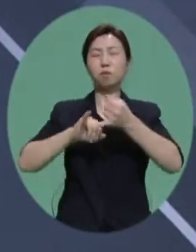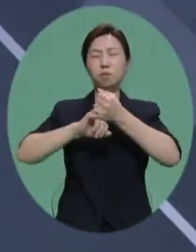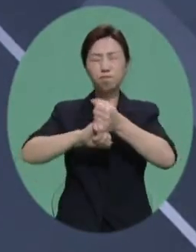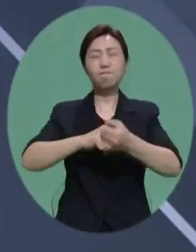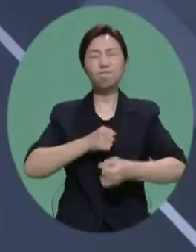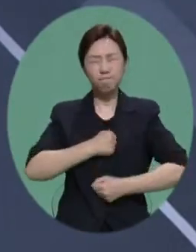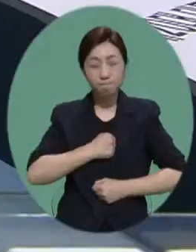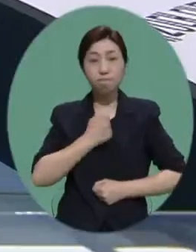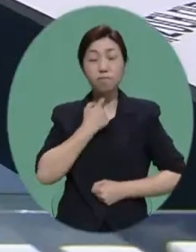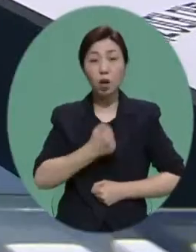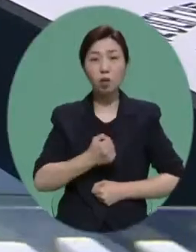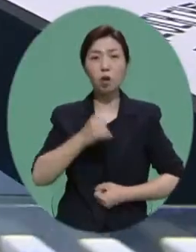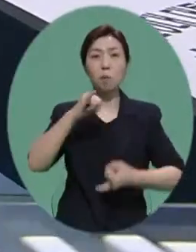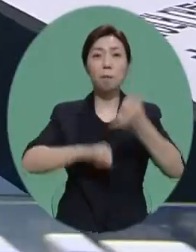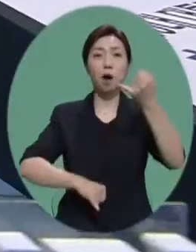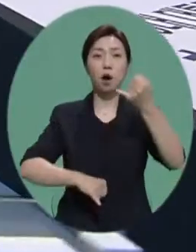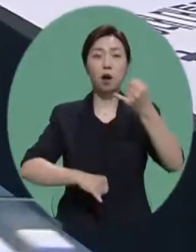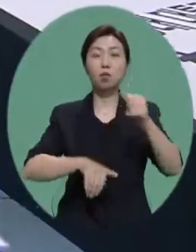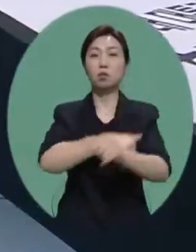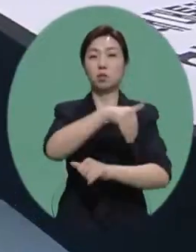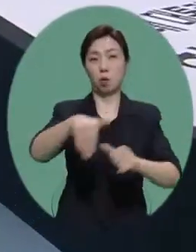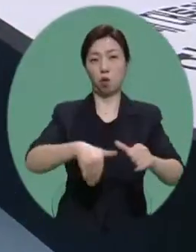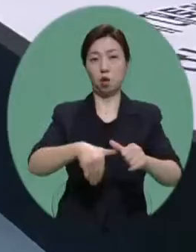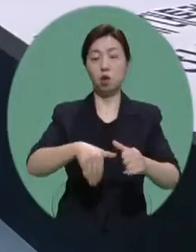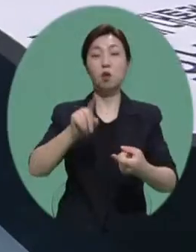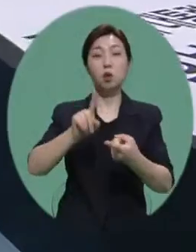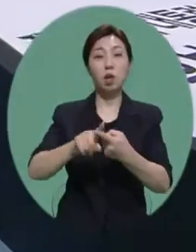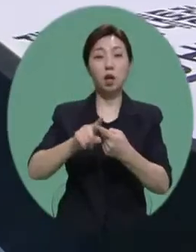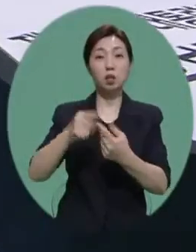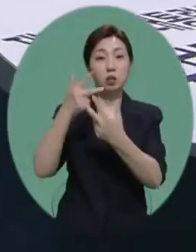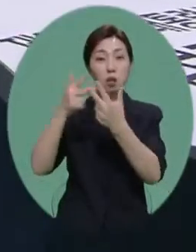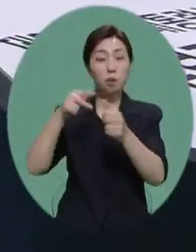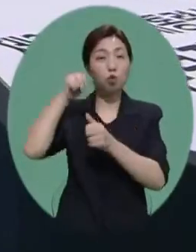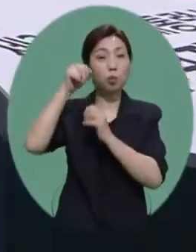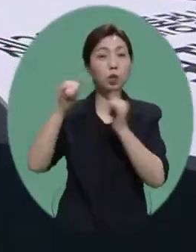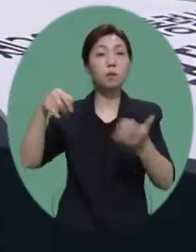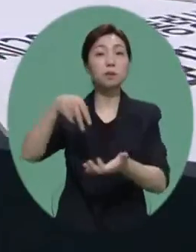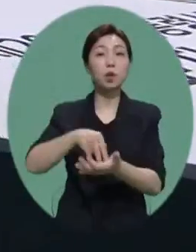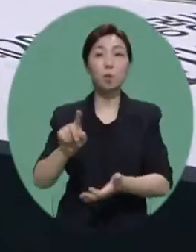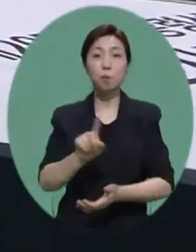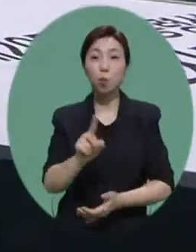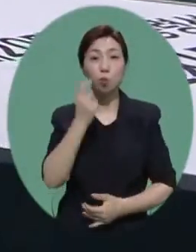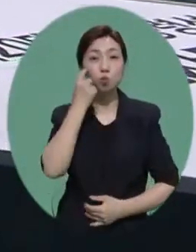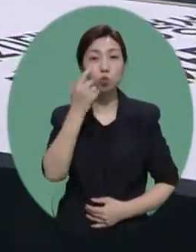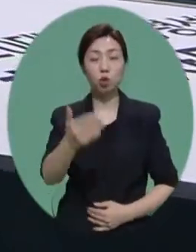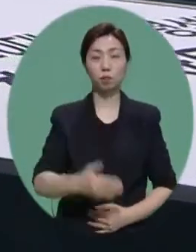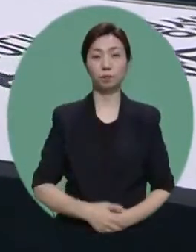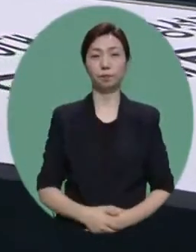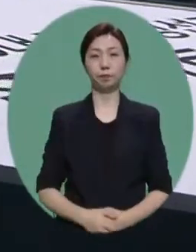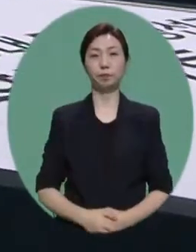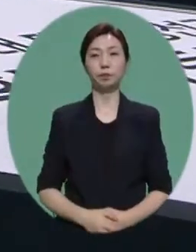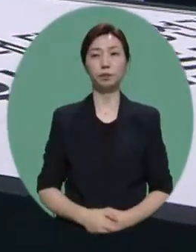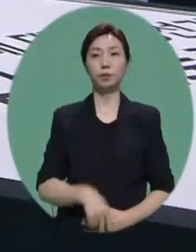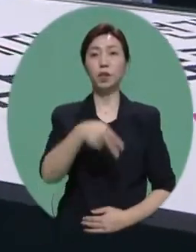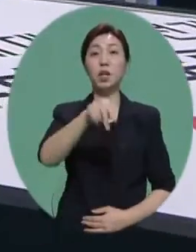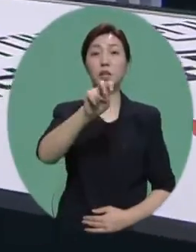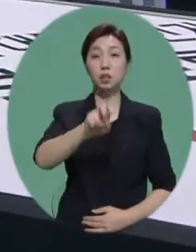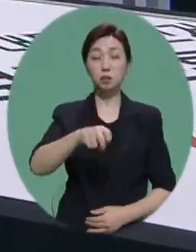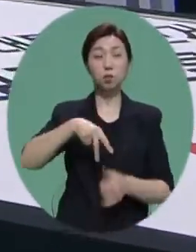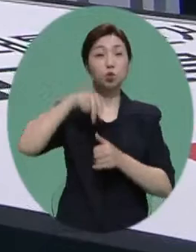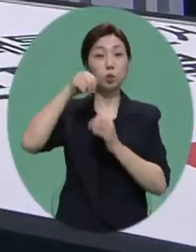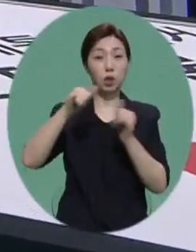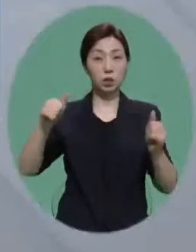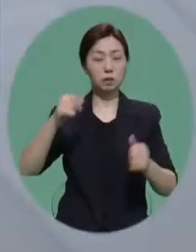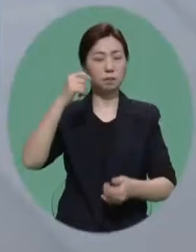않았어요 어 이제 명분은 어떻게 생각하십니까 저는 우리 심상정 후보 님이 가지신 문제 것이